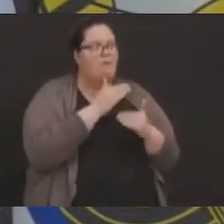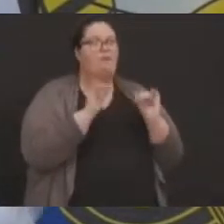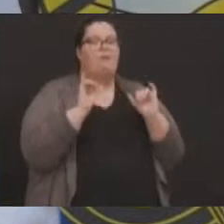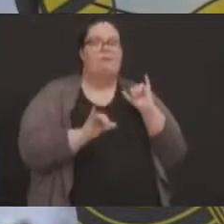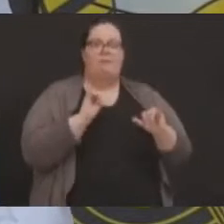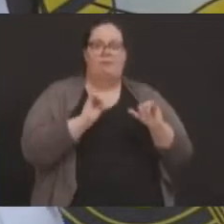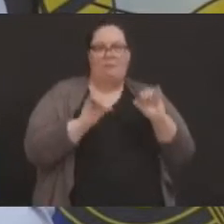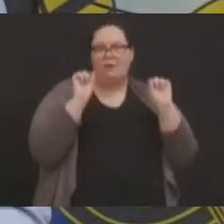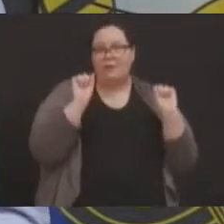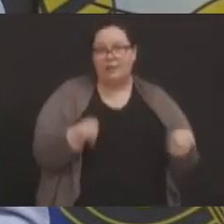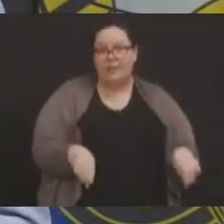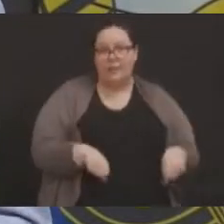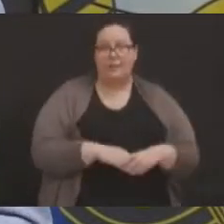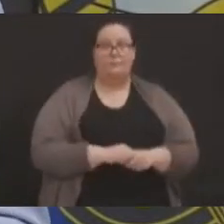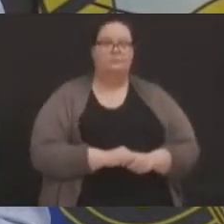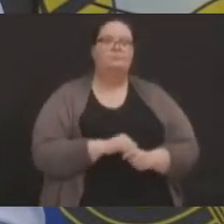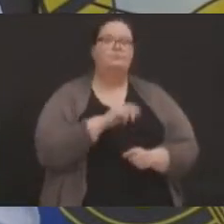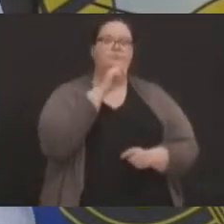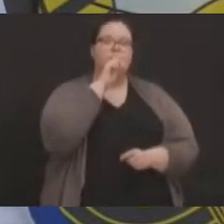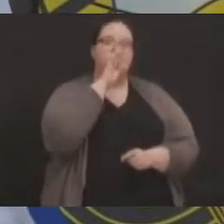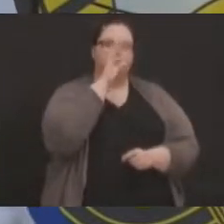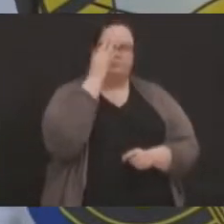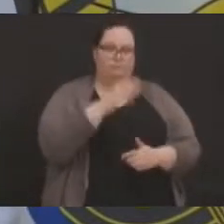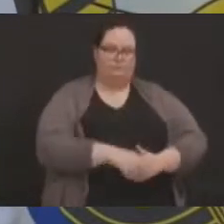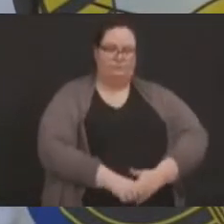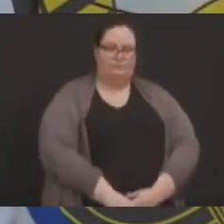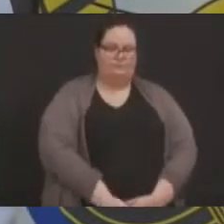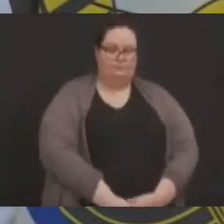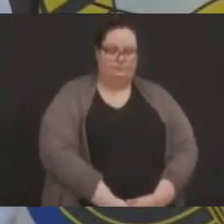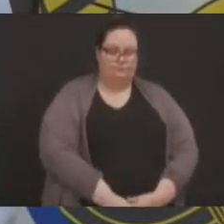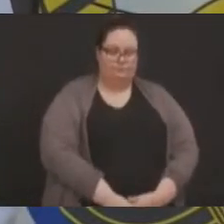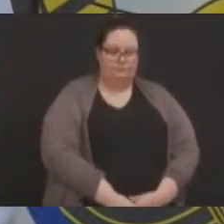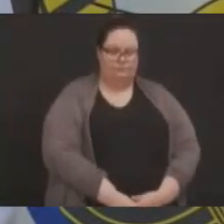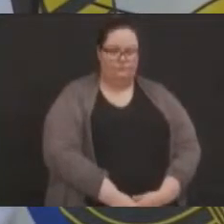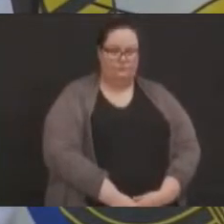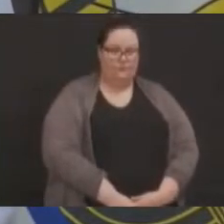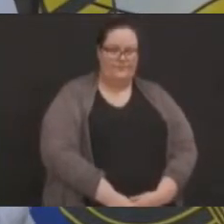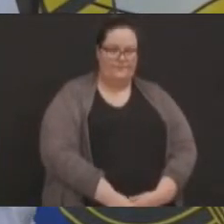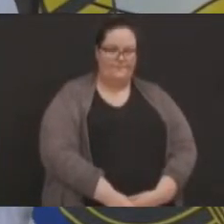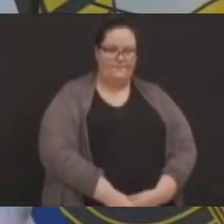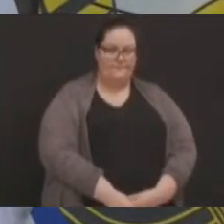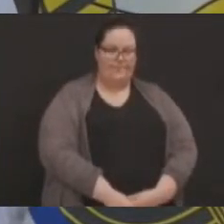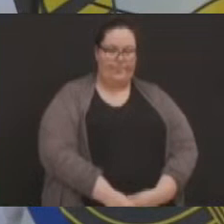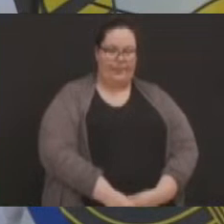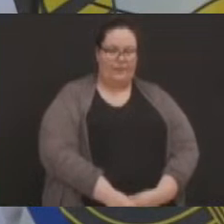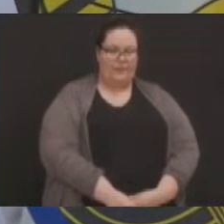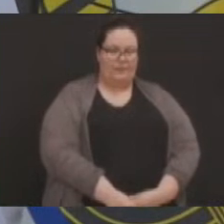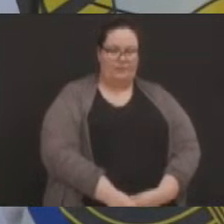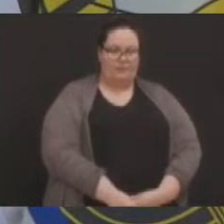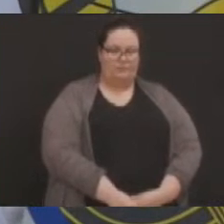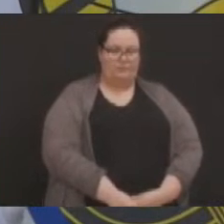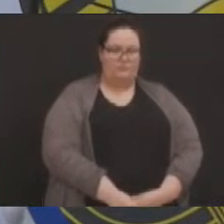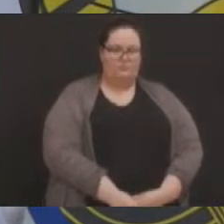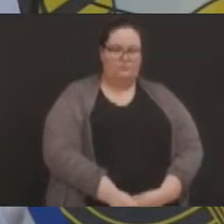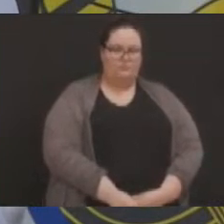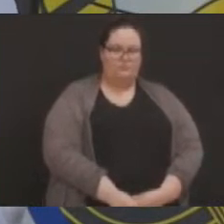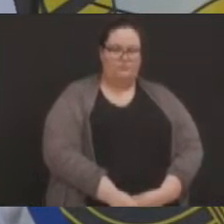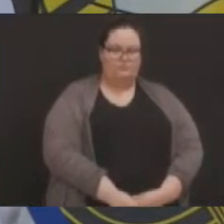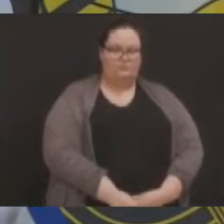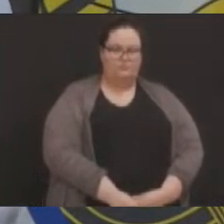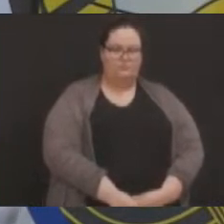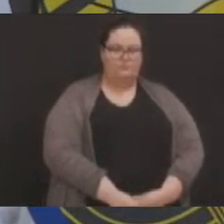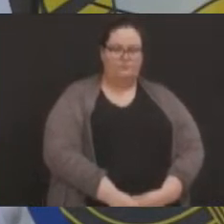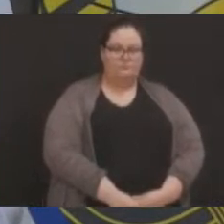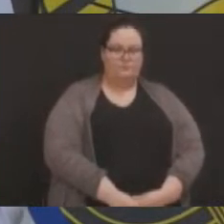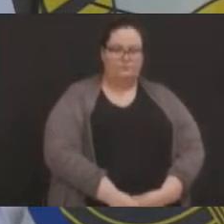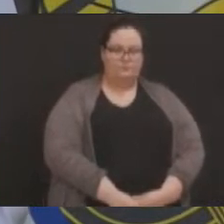6 et 7 passent à la phase d'alerte jaune au cours des prochains jours. La zone 1 demeurera à la phase d'alerte